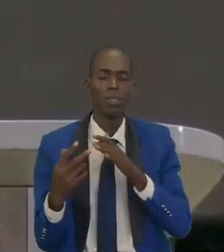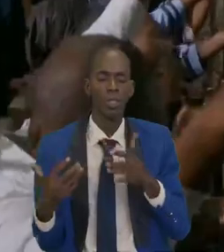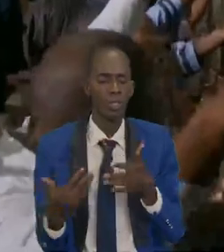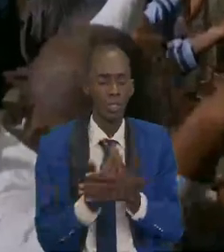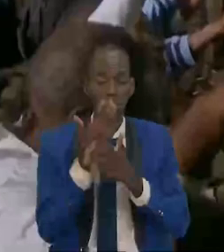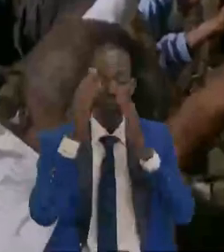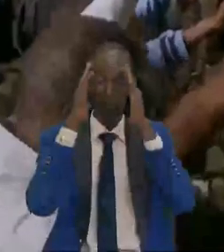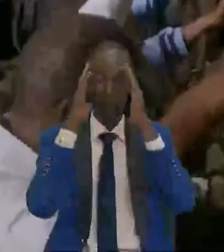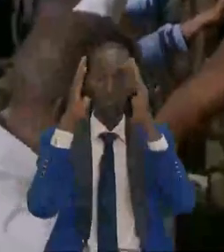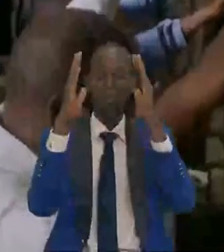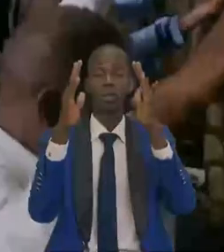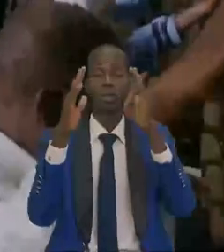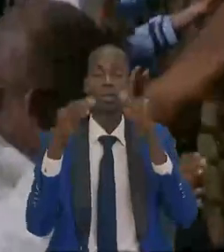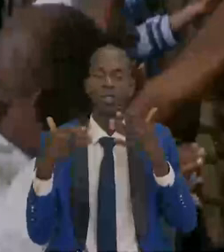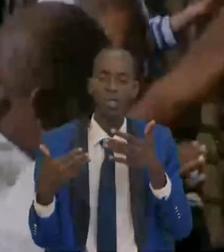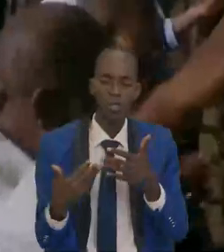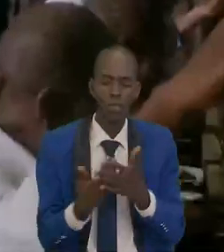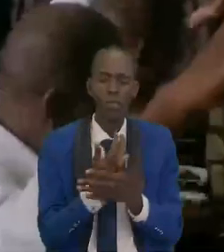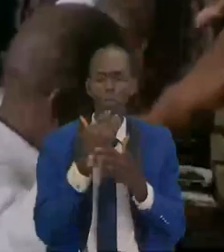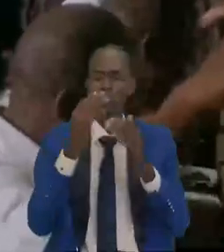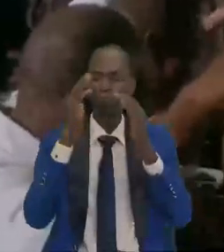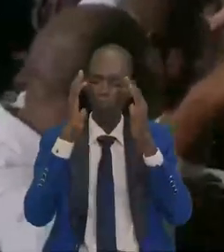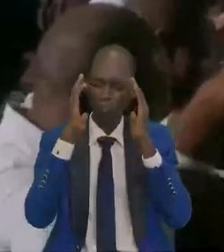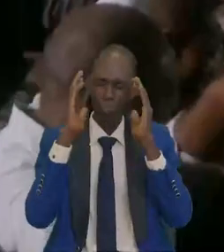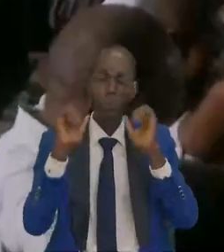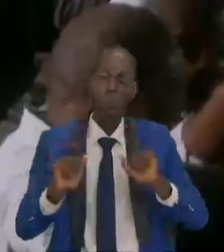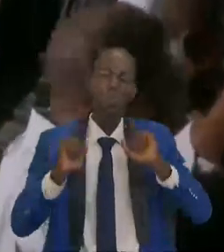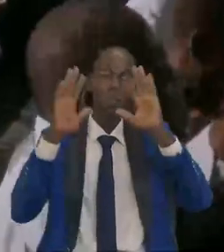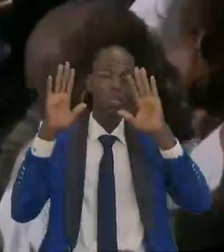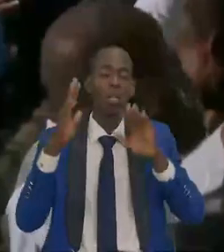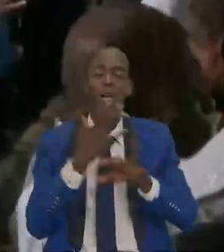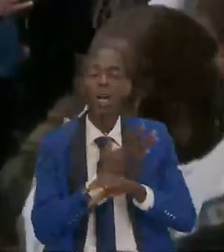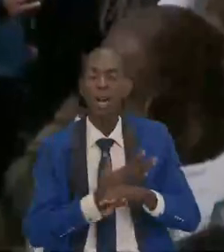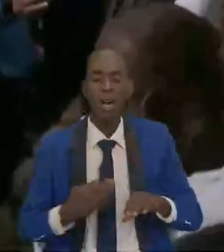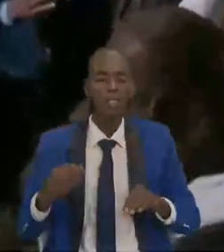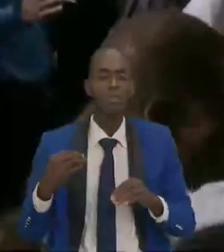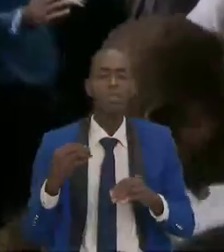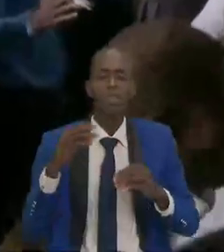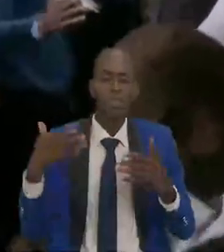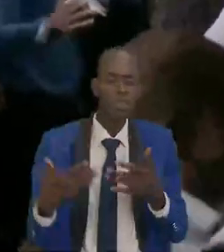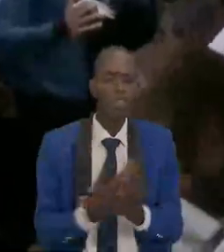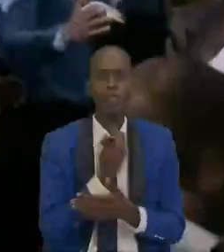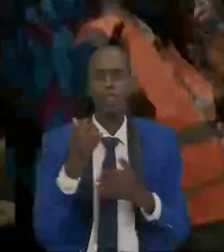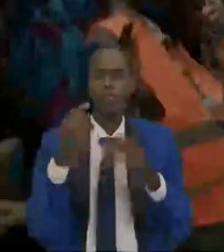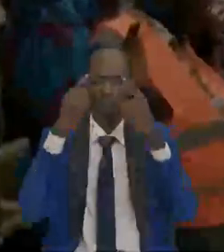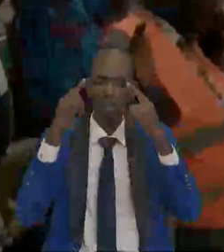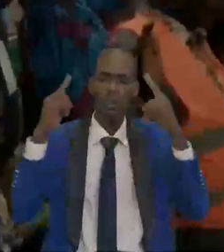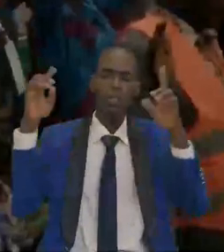nouvelle concentration, une nouvelle consécration et une nouvelle réalisation au nom